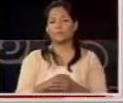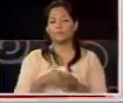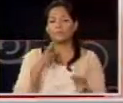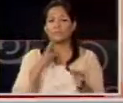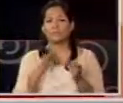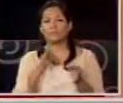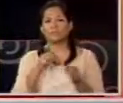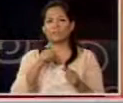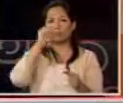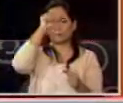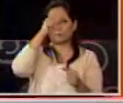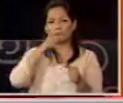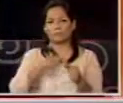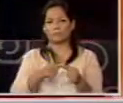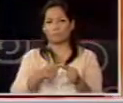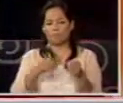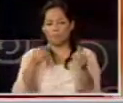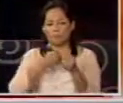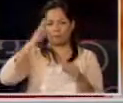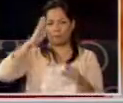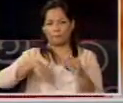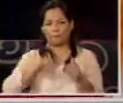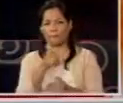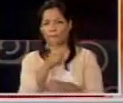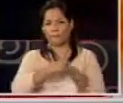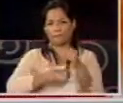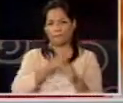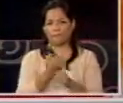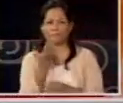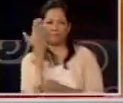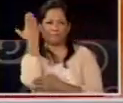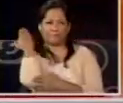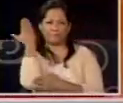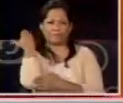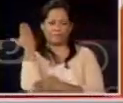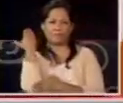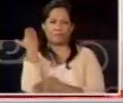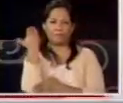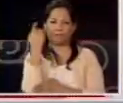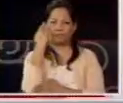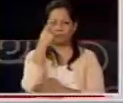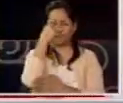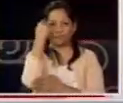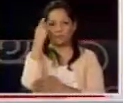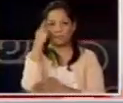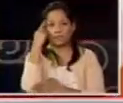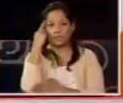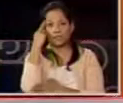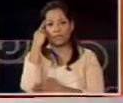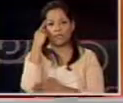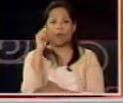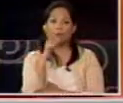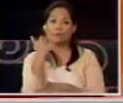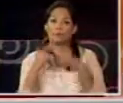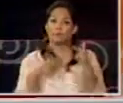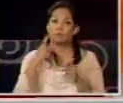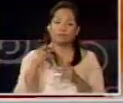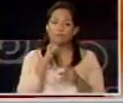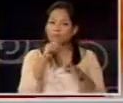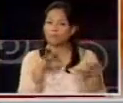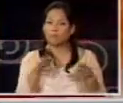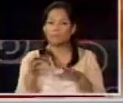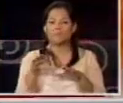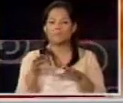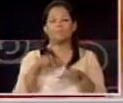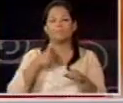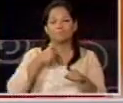babalikan ninyo, is more than 10 years ago. Isang dekada na po. Tapos dahil sa hindi pagkilos ng iilan, sino po may kasalanan?